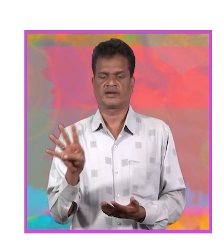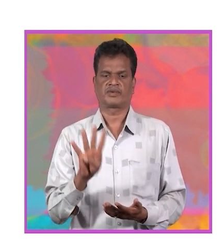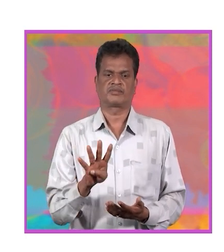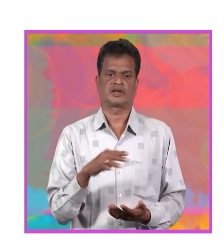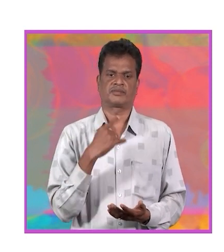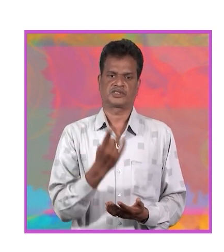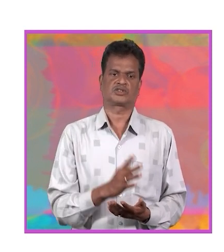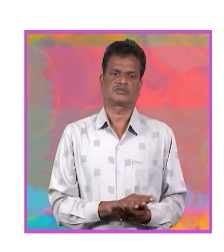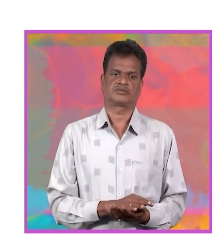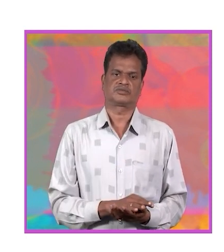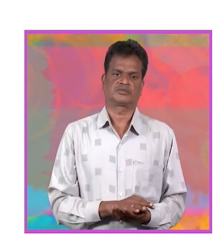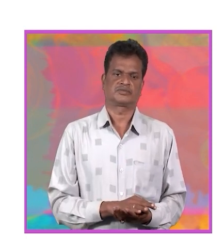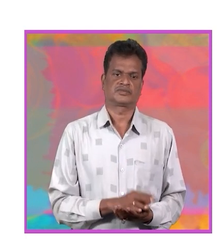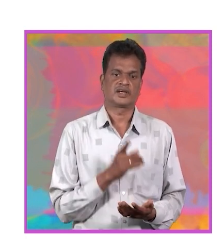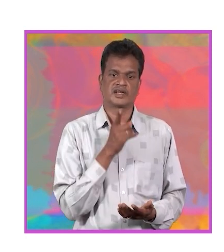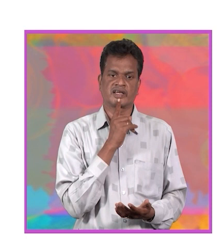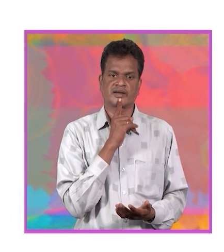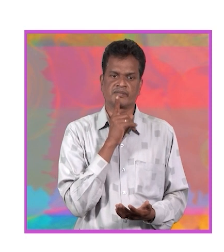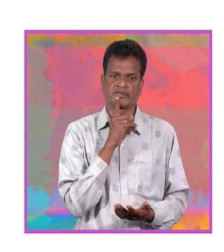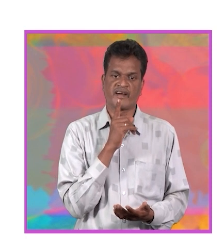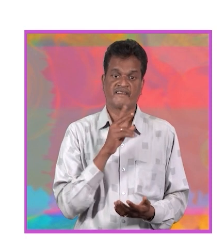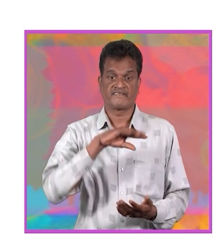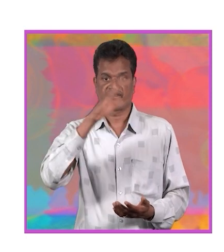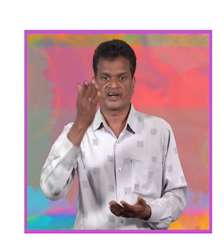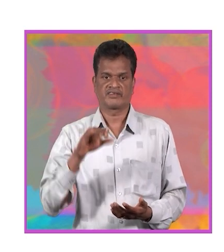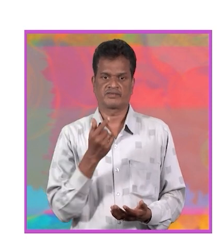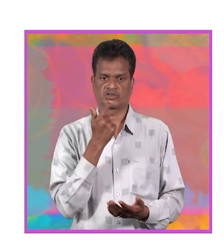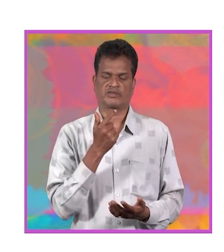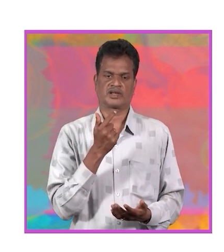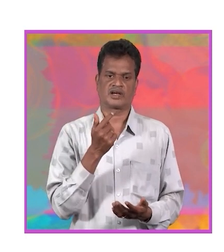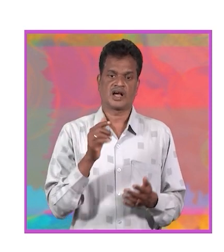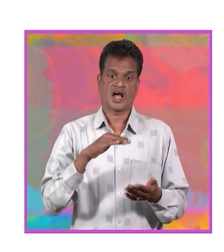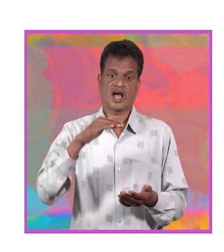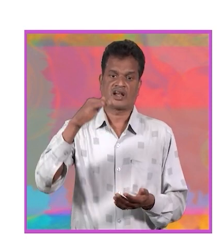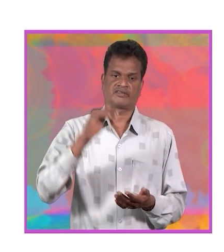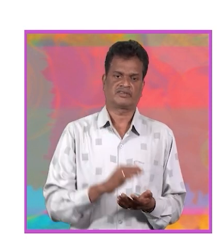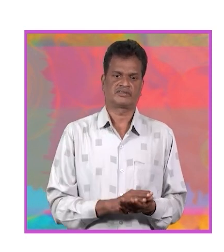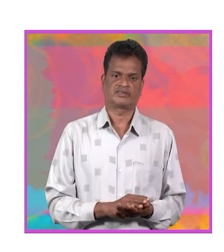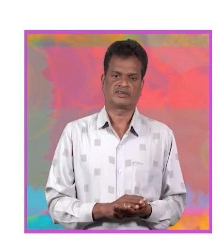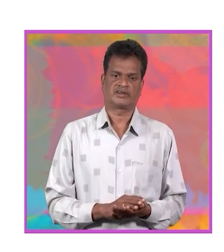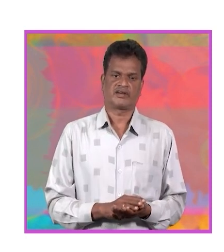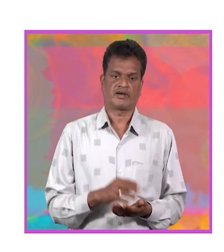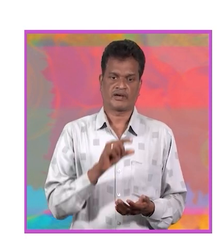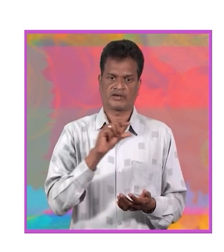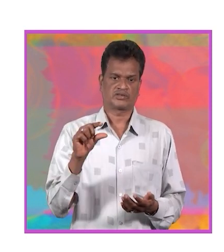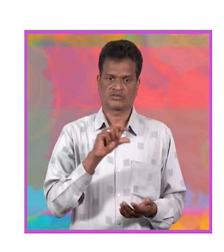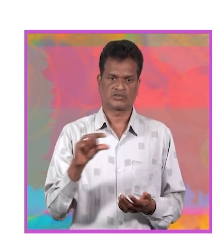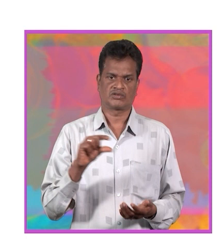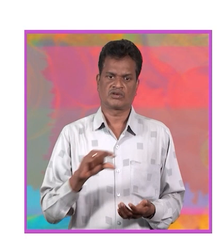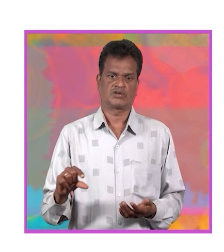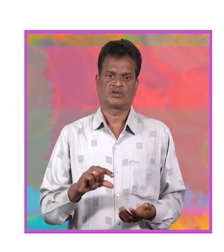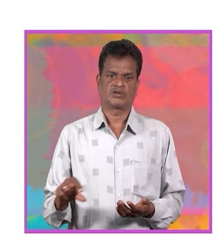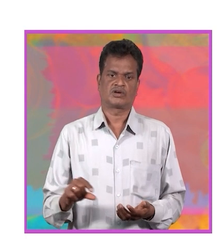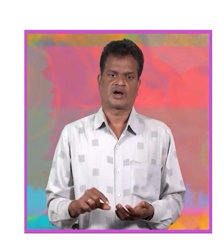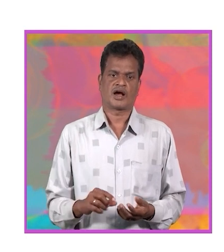பெற்றிருக்கும். இந்த நிறம், வடிவம், சுவை, அளவு இவற்றின் அடிப்படையில் வரக்கூடிய பெயர் சொற்களில் தான்